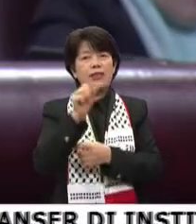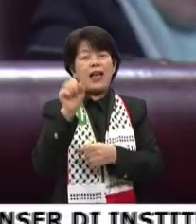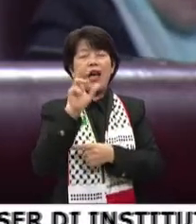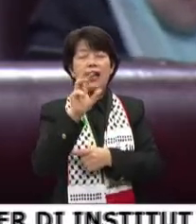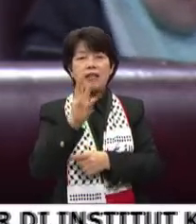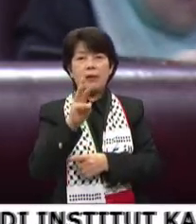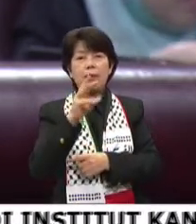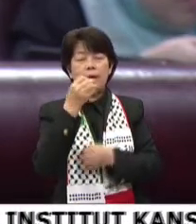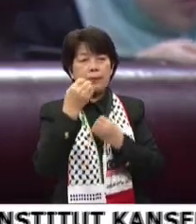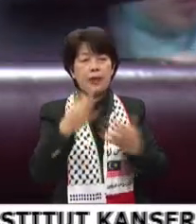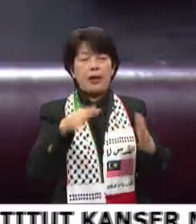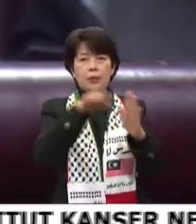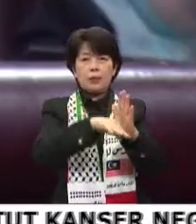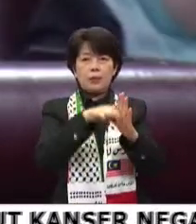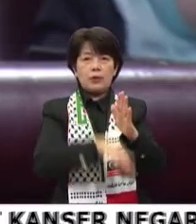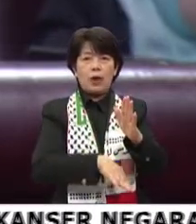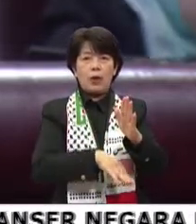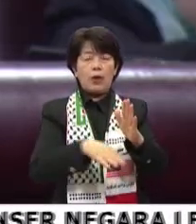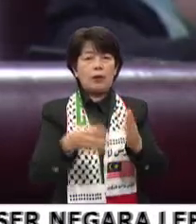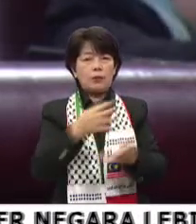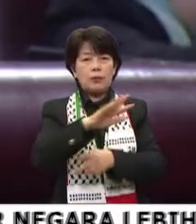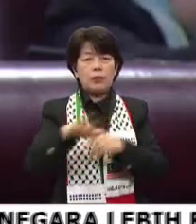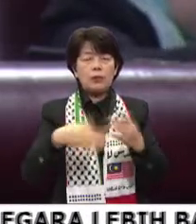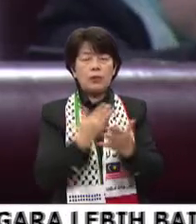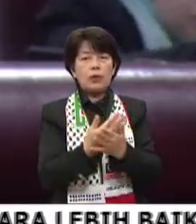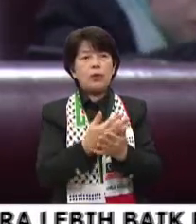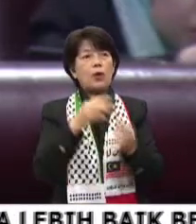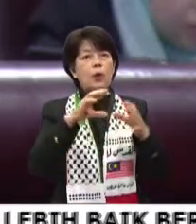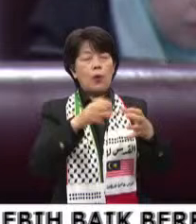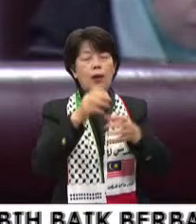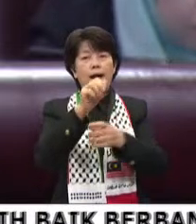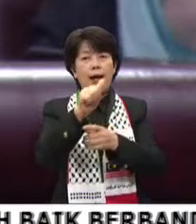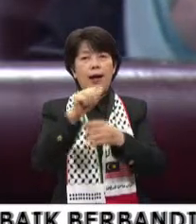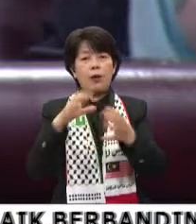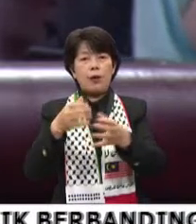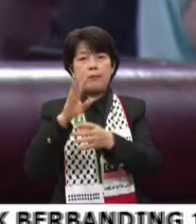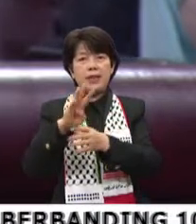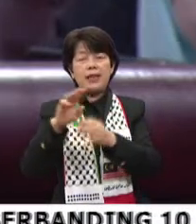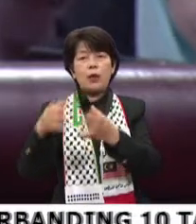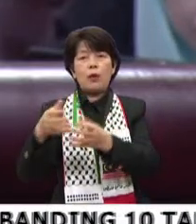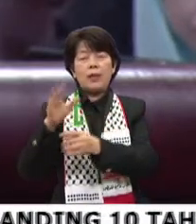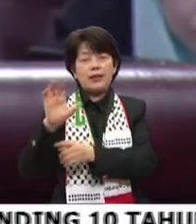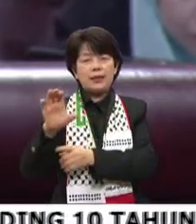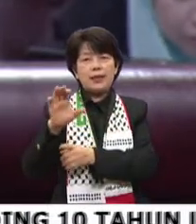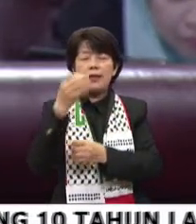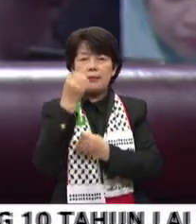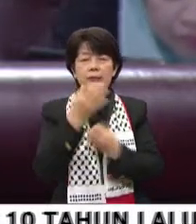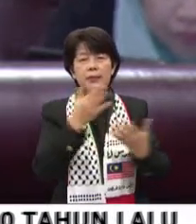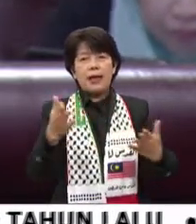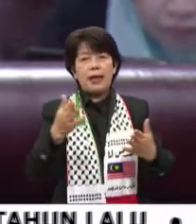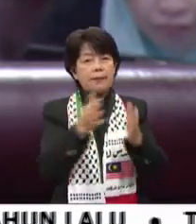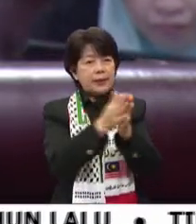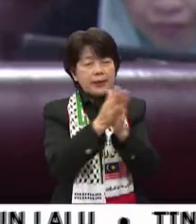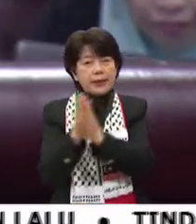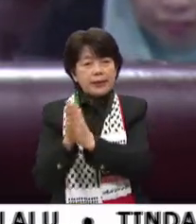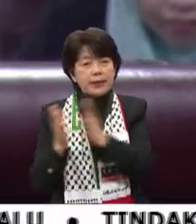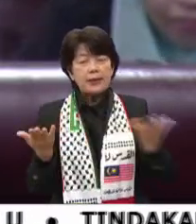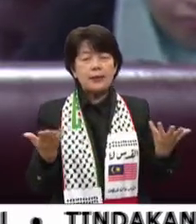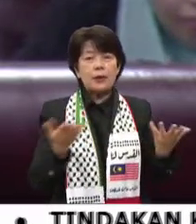bertujuan untuk memotong perenggan 123 a b dan c dan meminda Sub